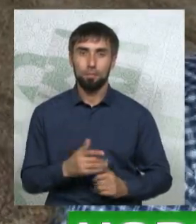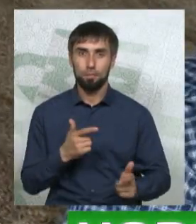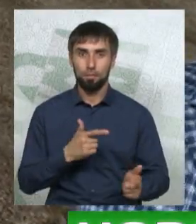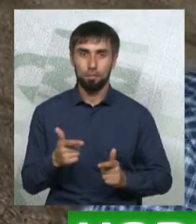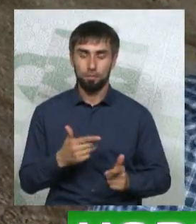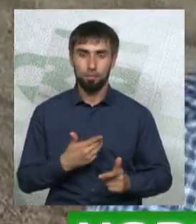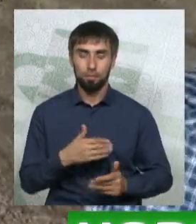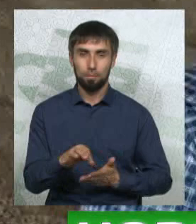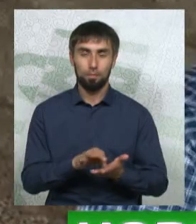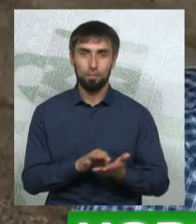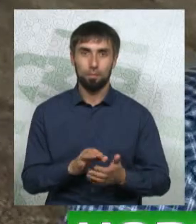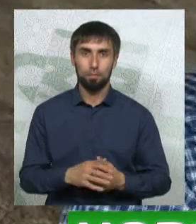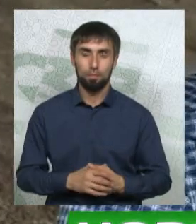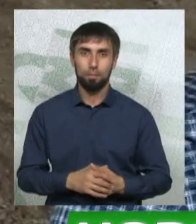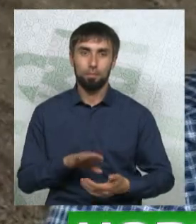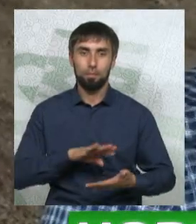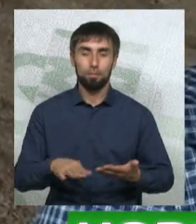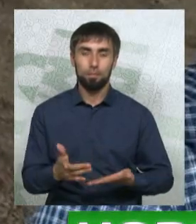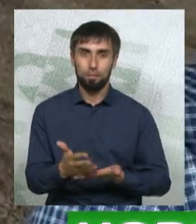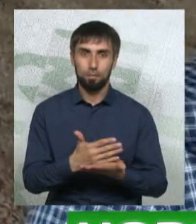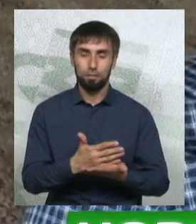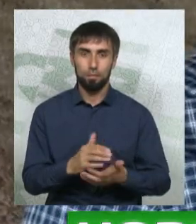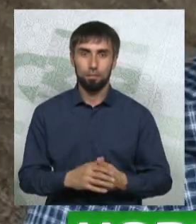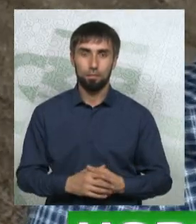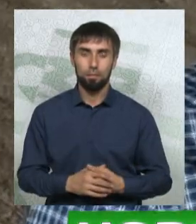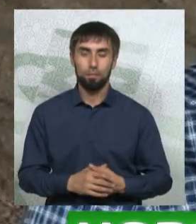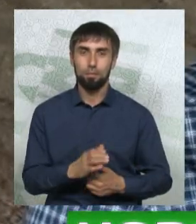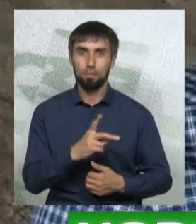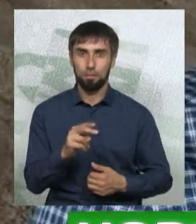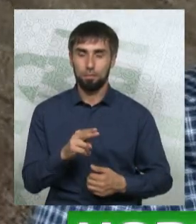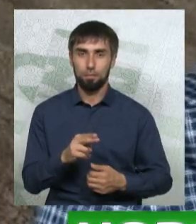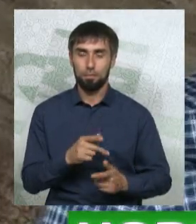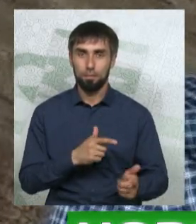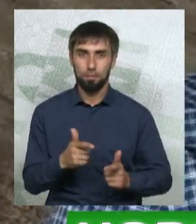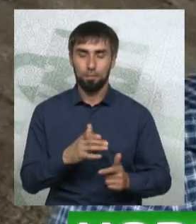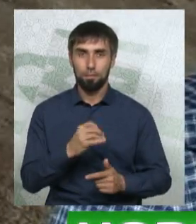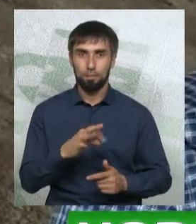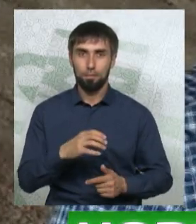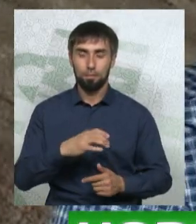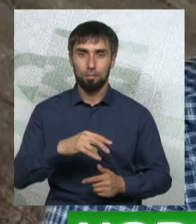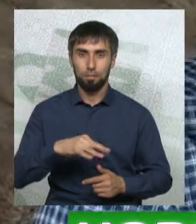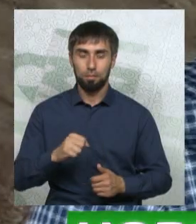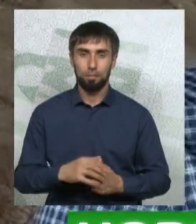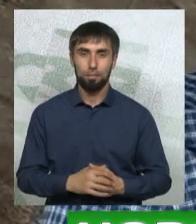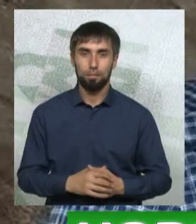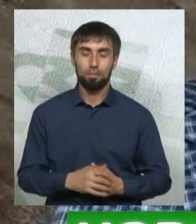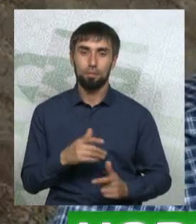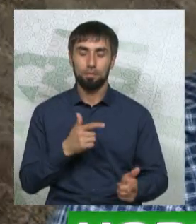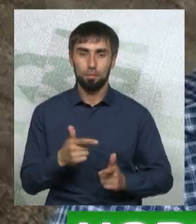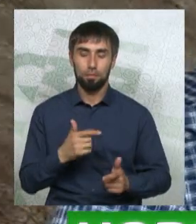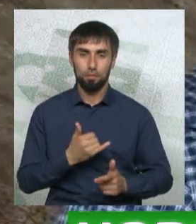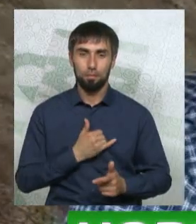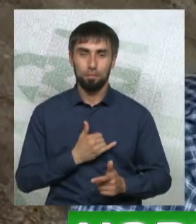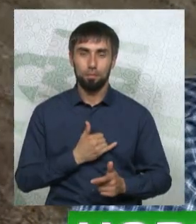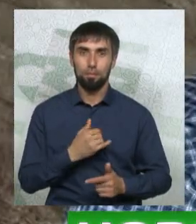Заготовили мы сразу. После уборки сразу след заготавливаем сено, солома. Заготовлено у